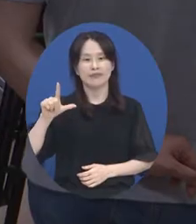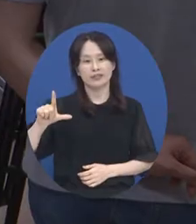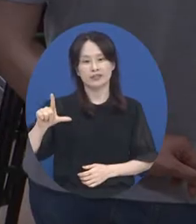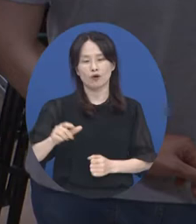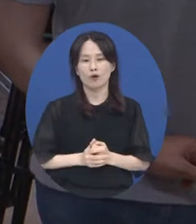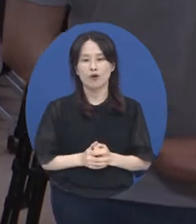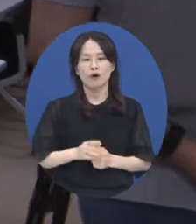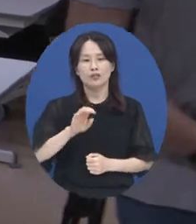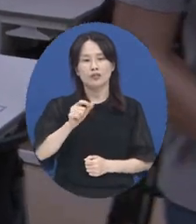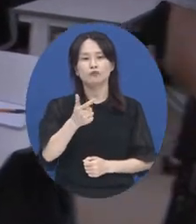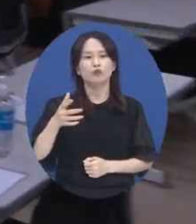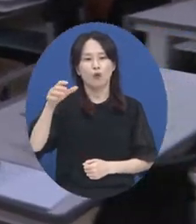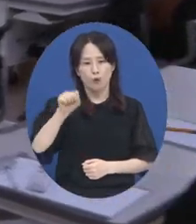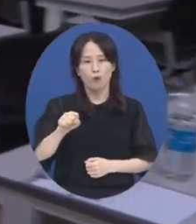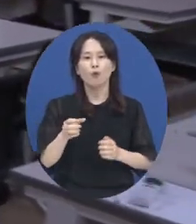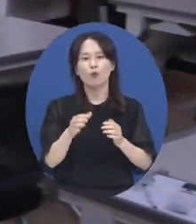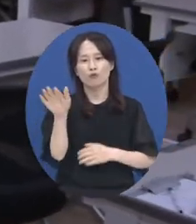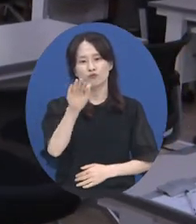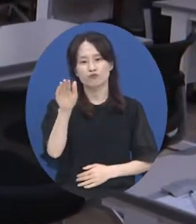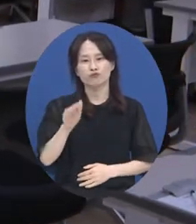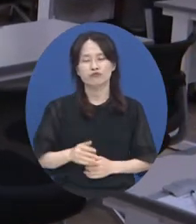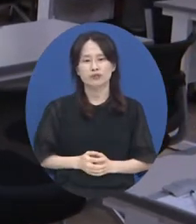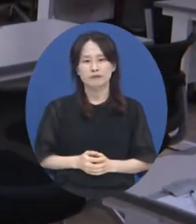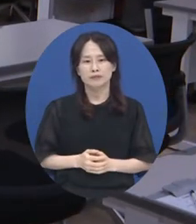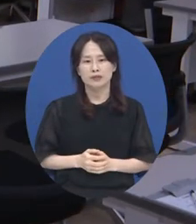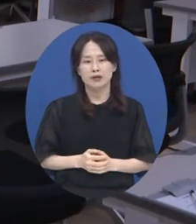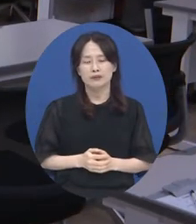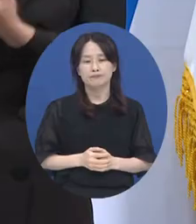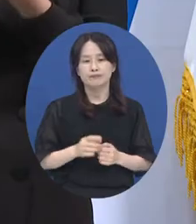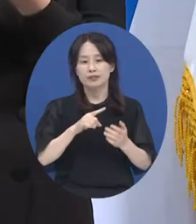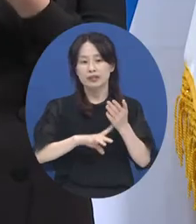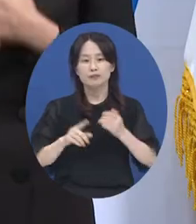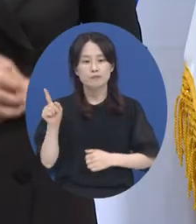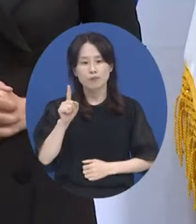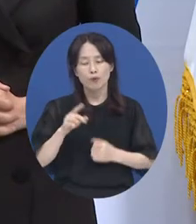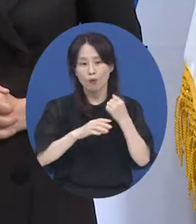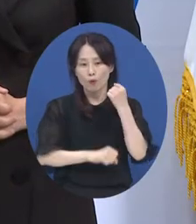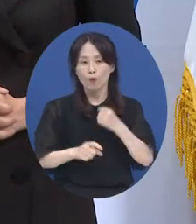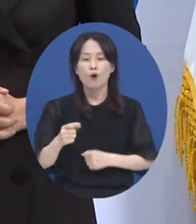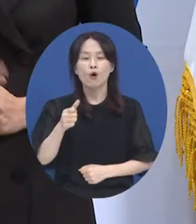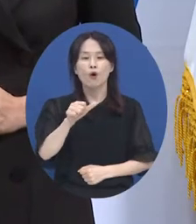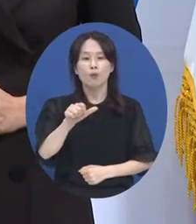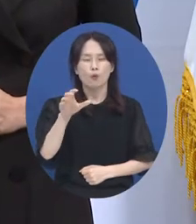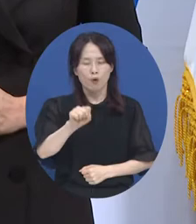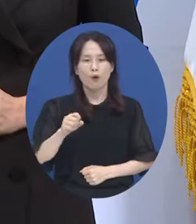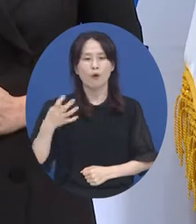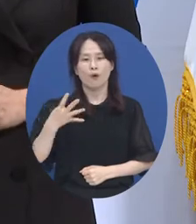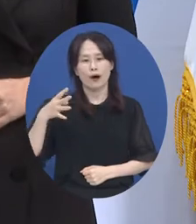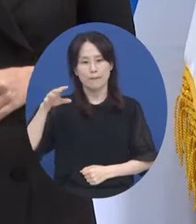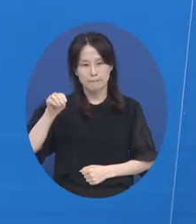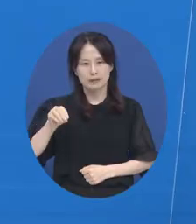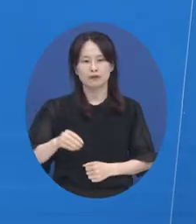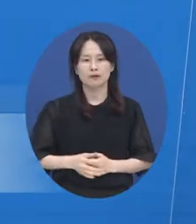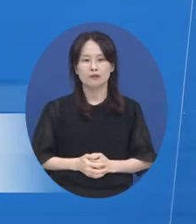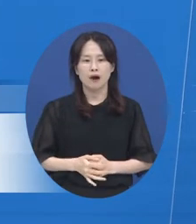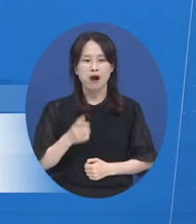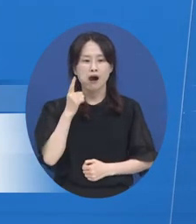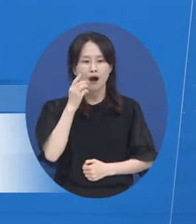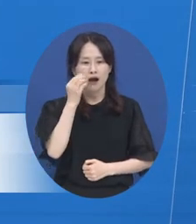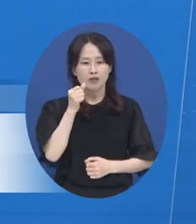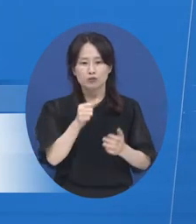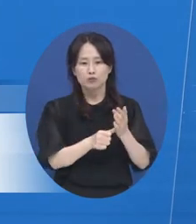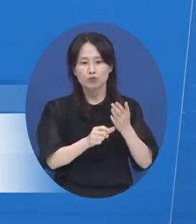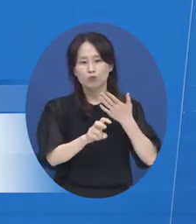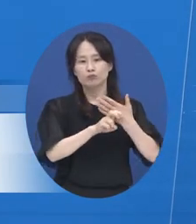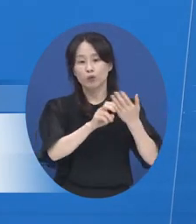씨가 46억 원 상당 입니다 무자료 거래로 테스 1 세금은 5억 4000만 원에 달합니다 갑자 허브